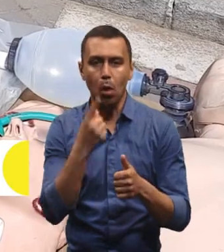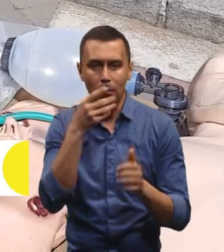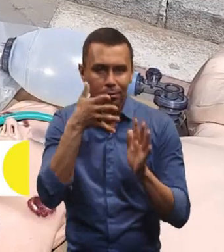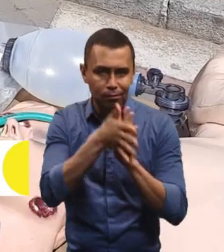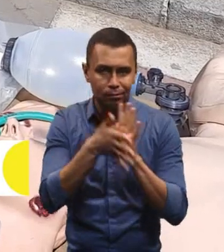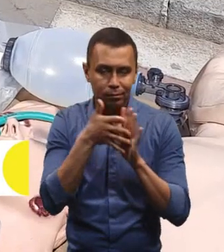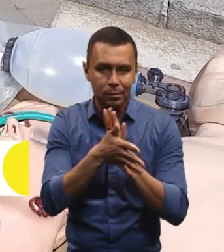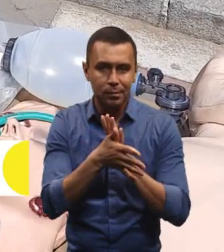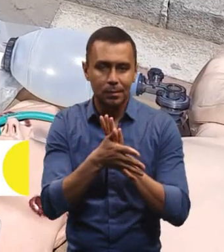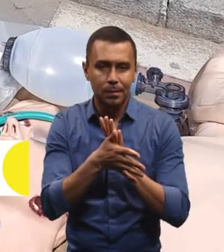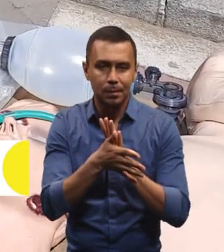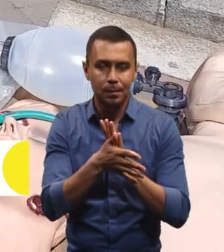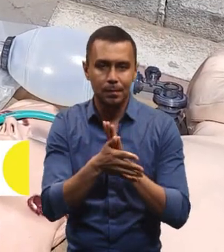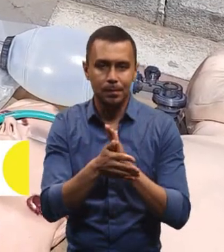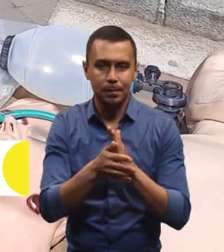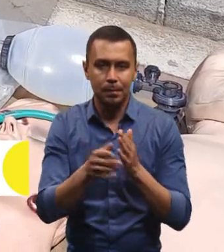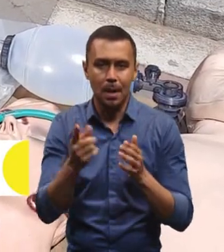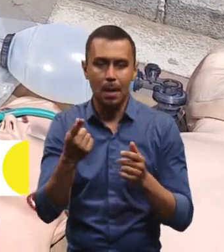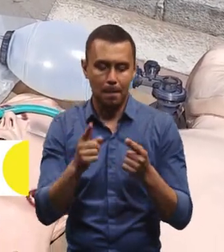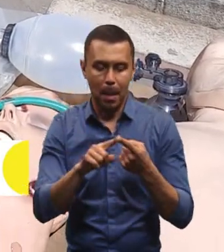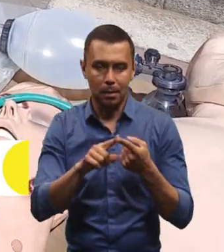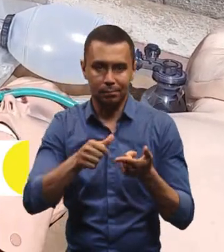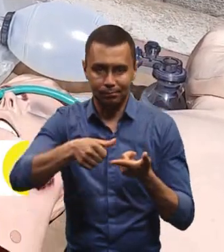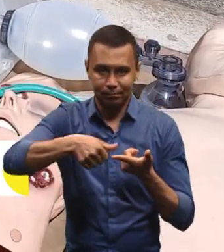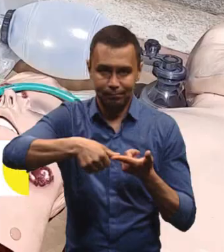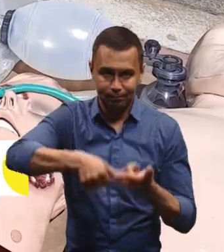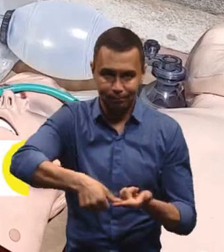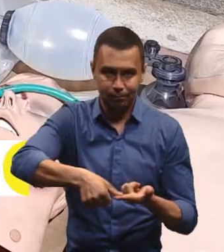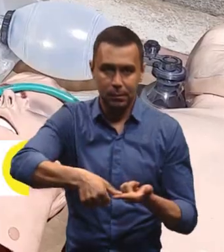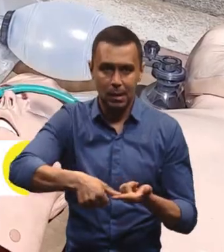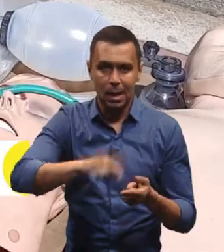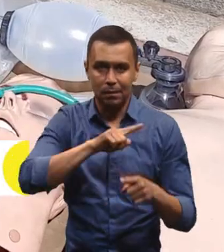кров в артерії, фіксуємо пальцем і швидко туди